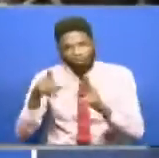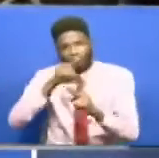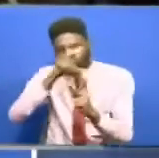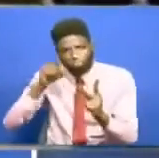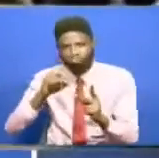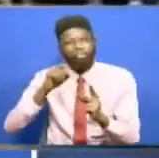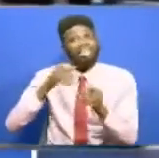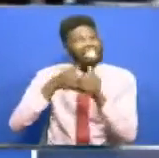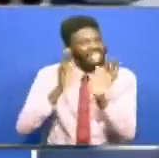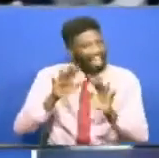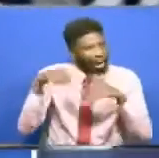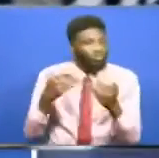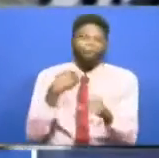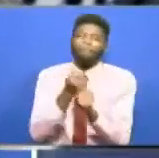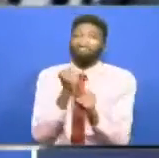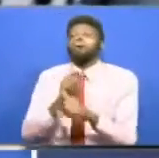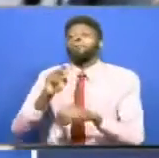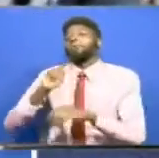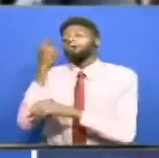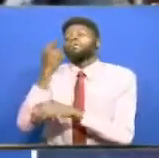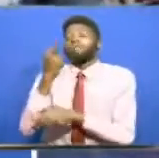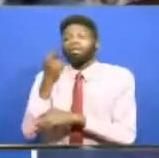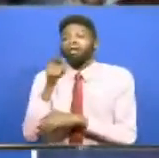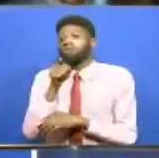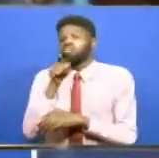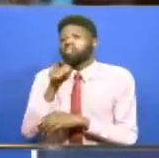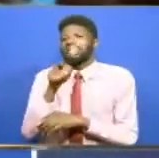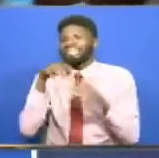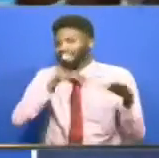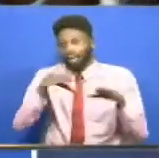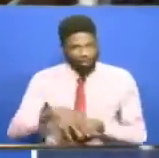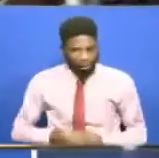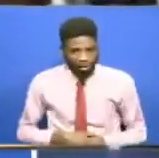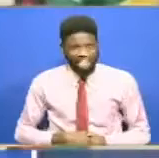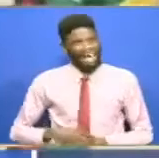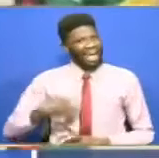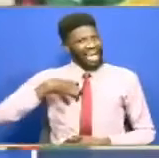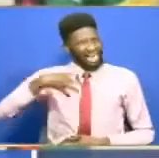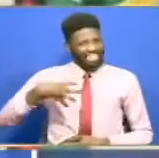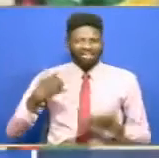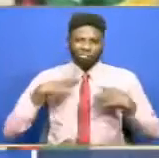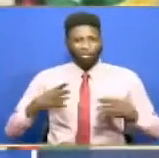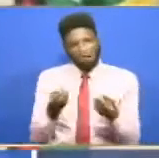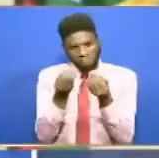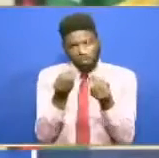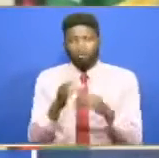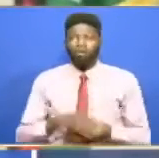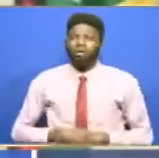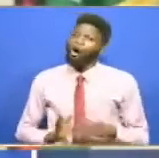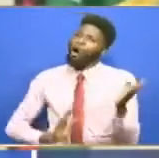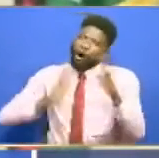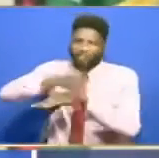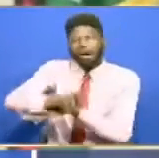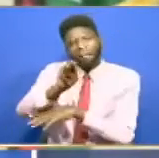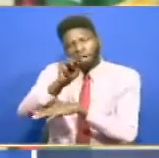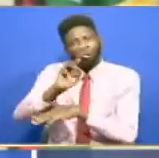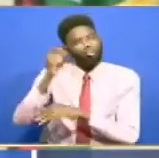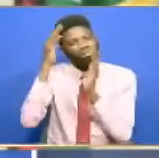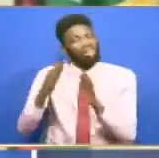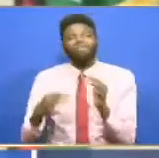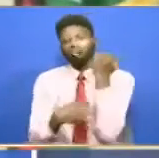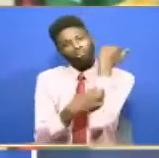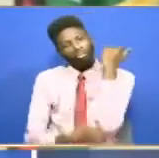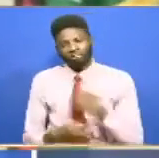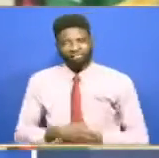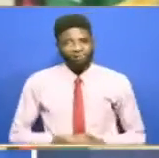kuteseka, huku ikiwa na mabonyenye wachache na mamilioni ya Wakenya wachochole. Are you happy with the way things are going on in our